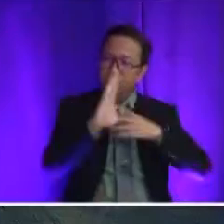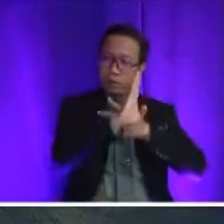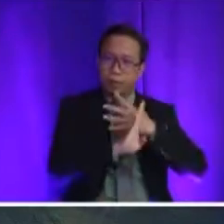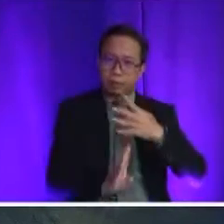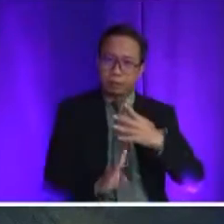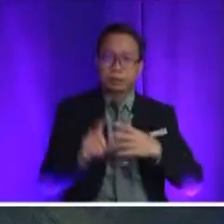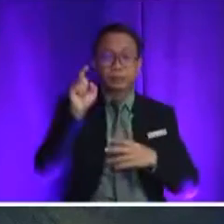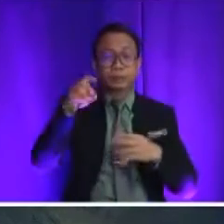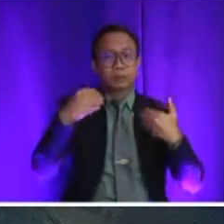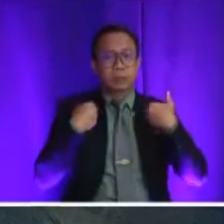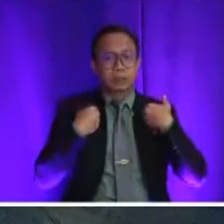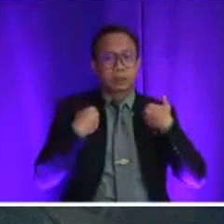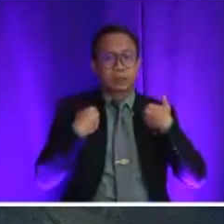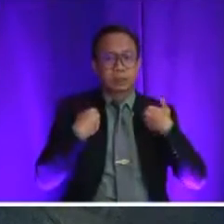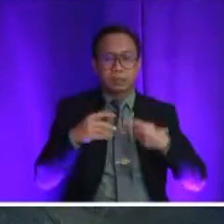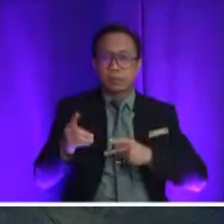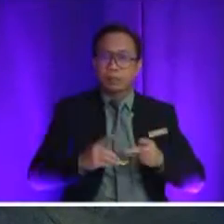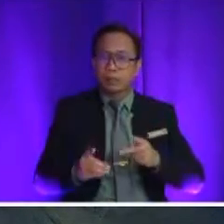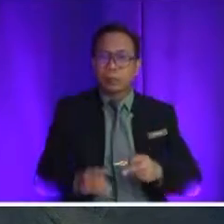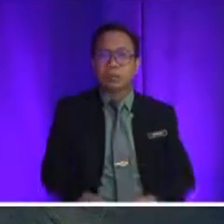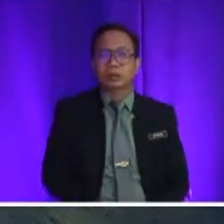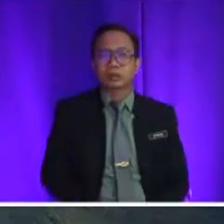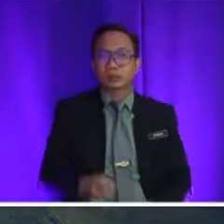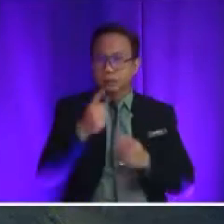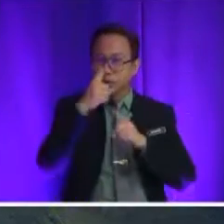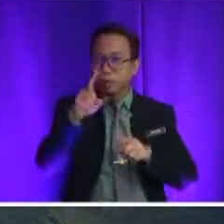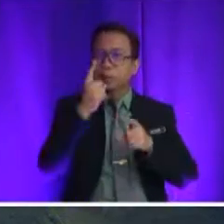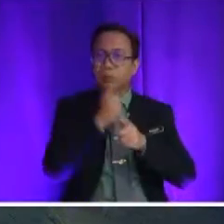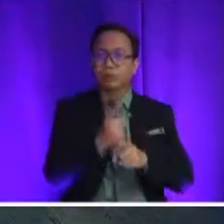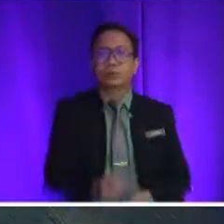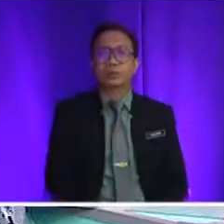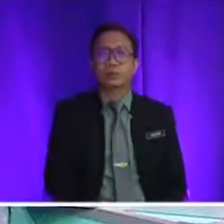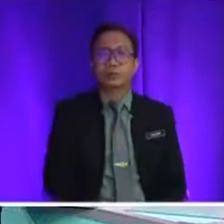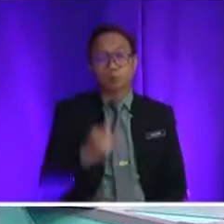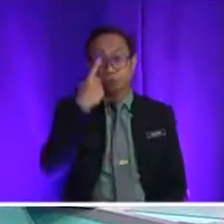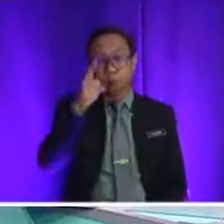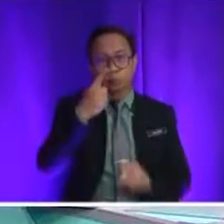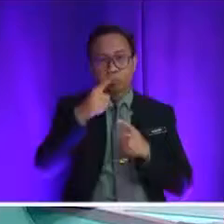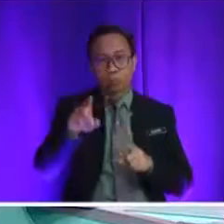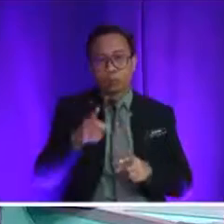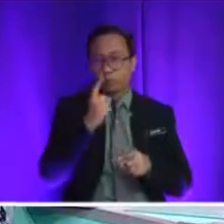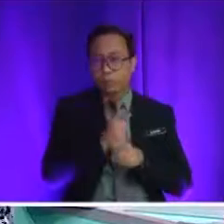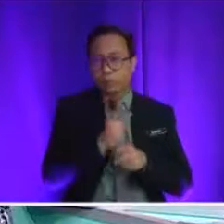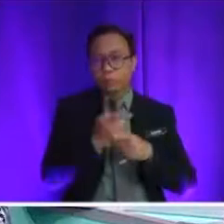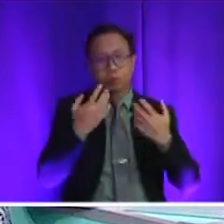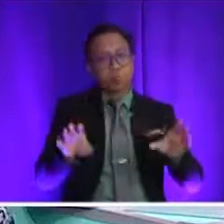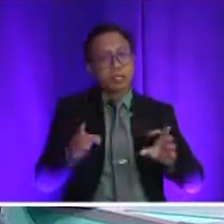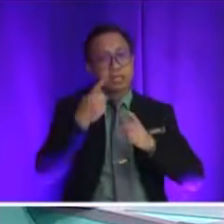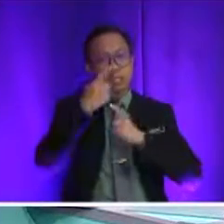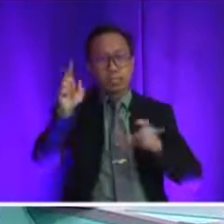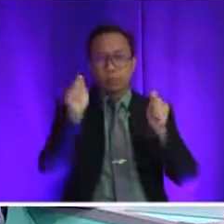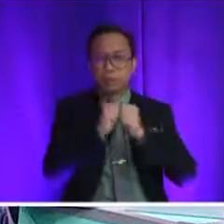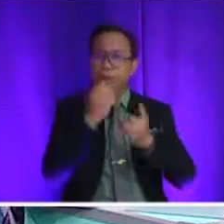tua perlunya darurat ini Mungkin aja ditunjukkan jawabannya sebenarnya sih Oke jawabannya tadi murid saya terjawab dengan baik